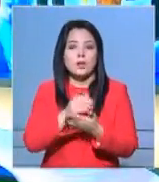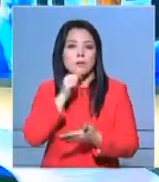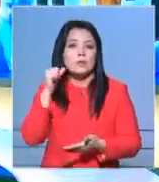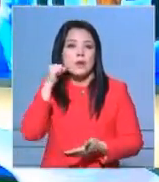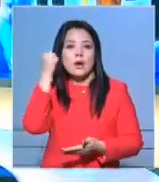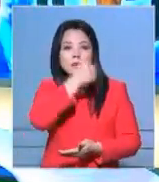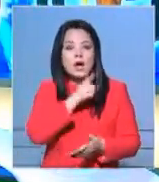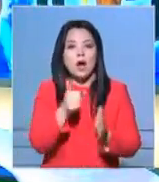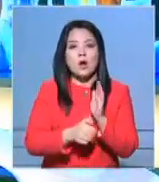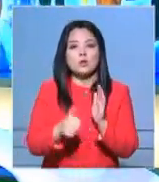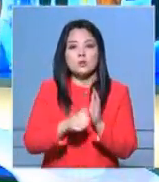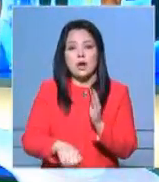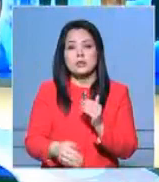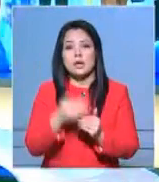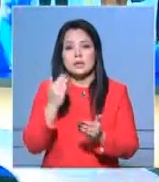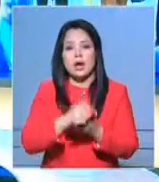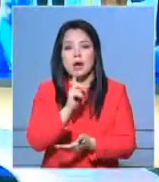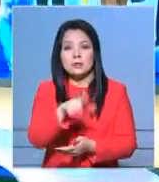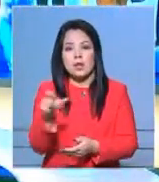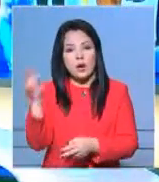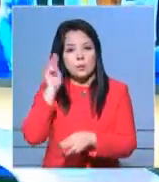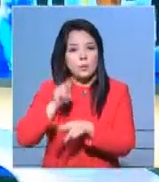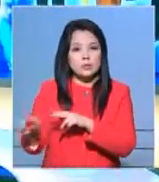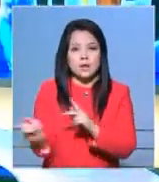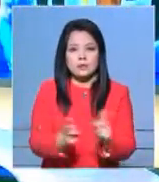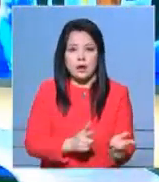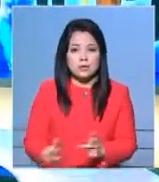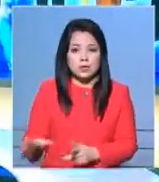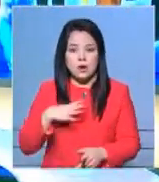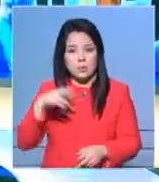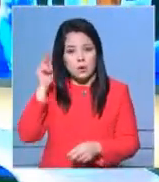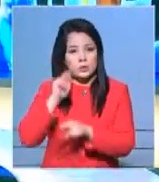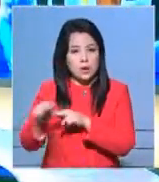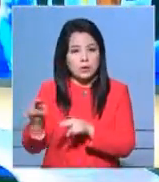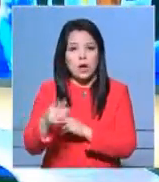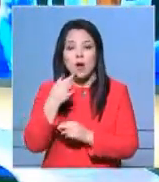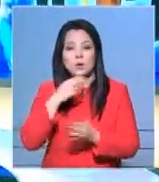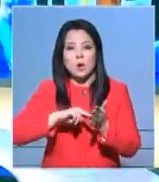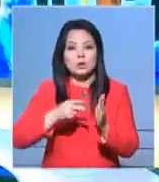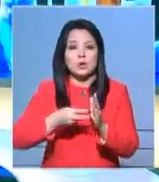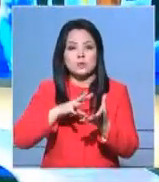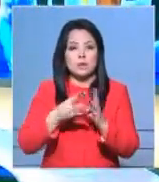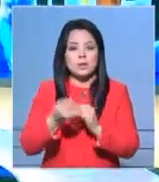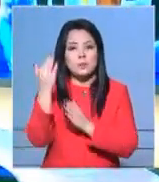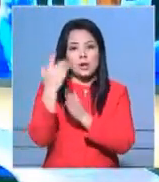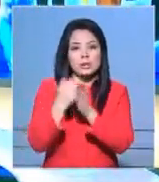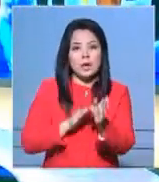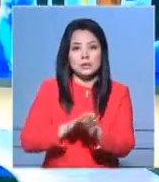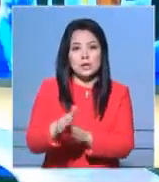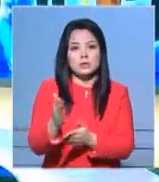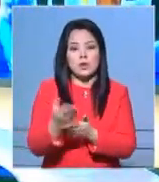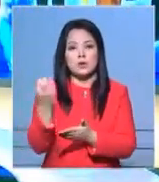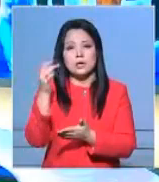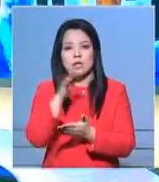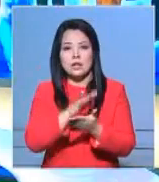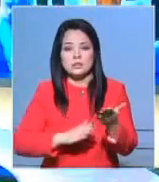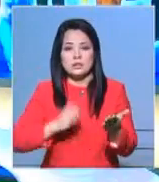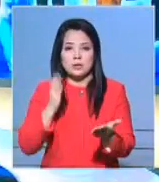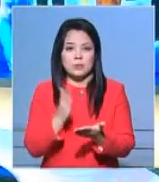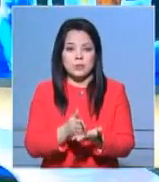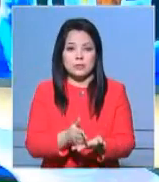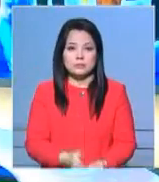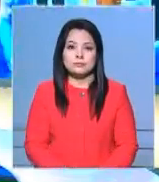арқылы 600-ден астам адам қайта даярлау курстарынан өтіпті. Биыл да ұлт жоспары бағдарламасын жүзеге асыру шаралары жалғасын табады.